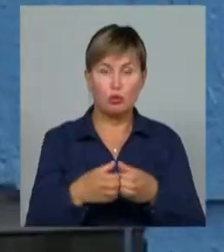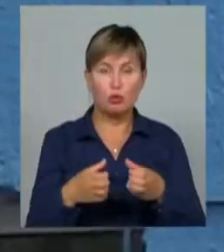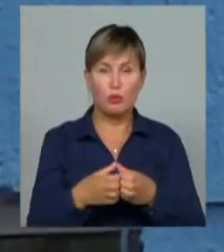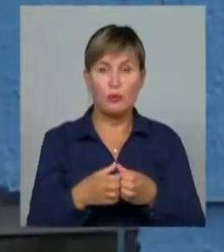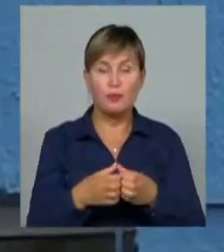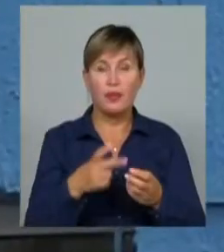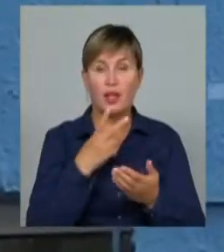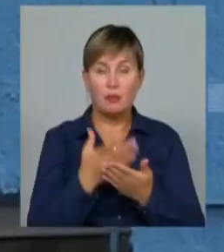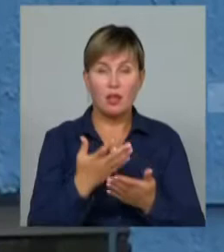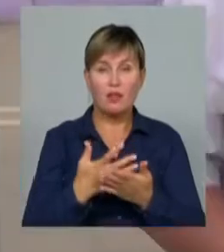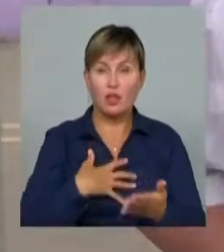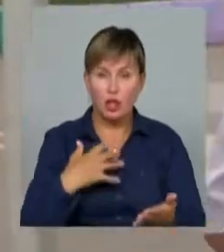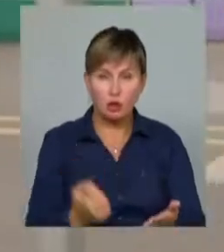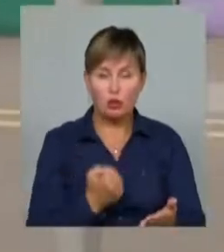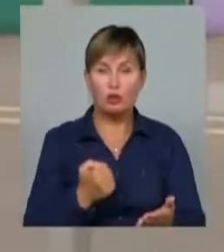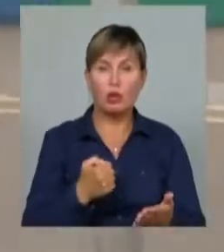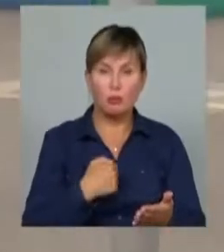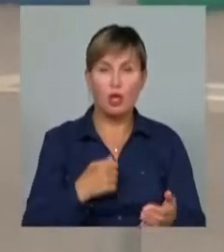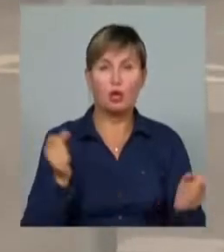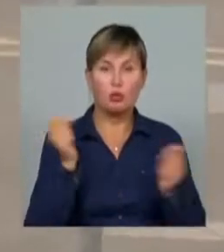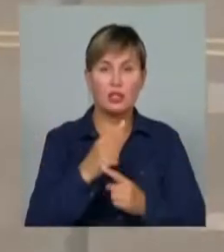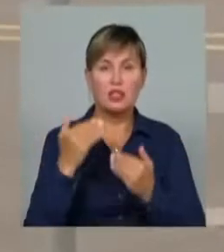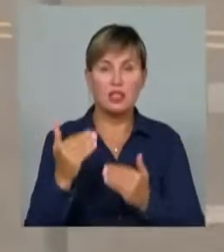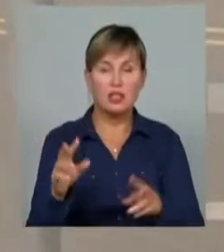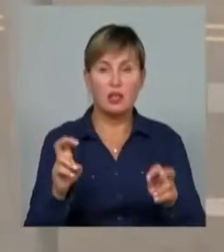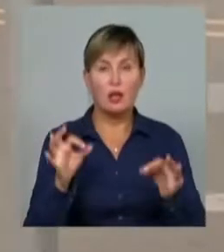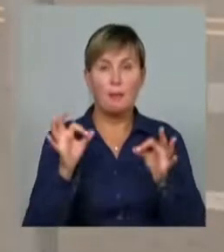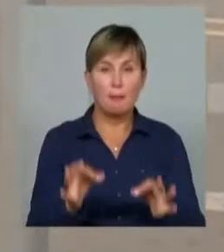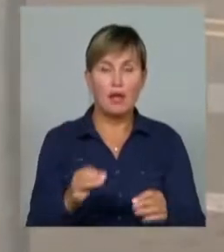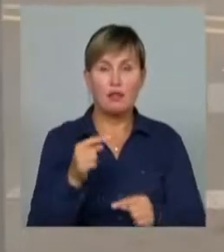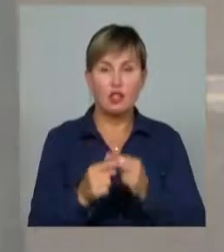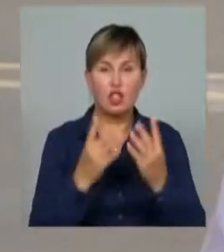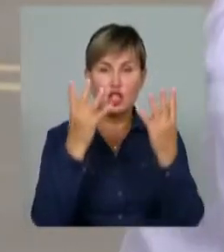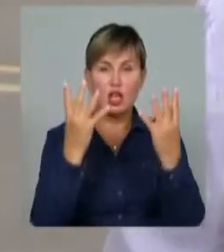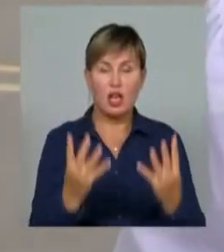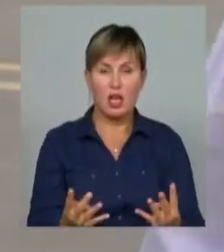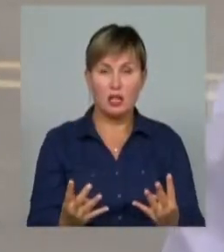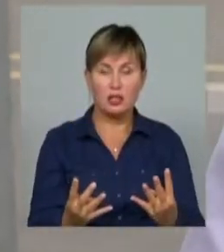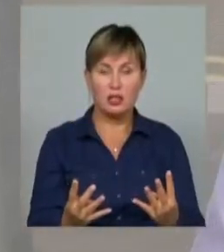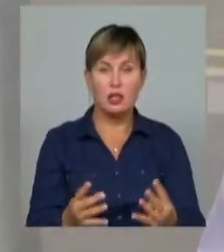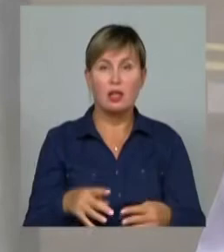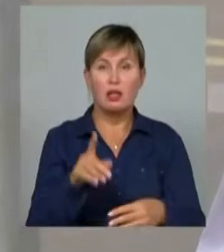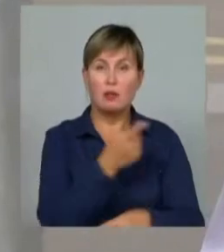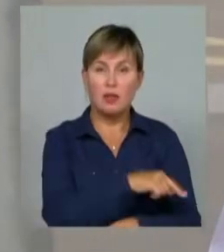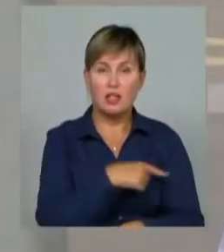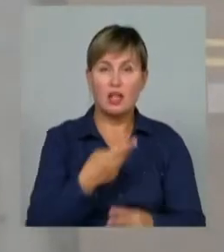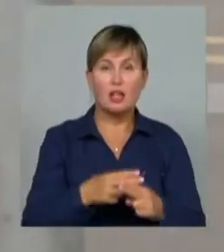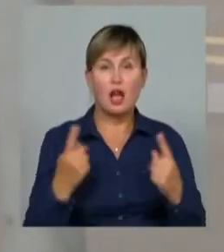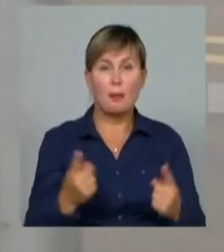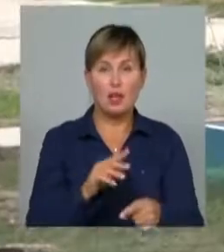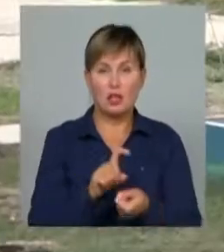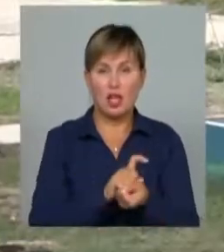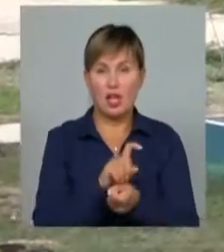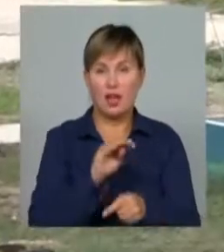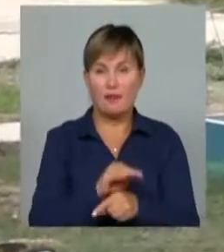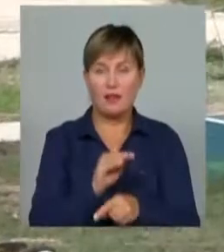Проявив настойчивость, нам все же удалось разузнать их версию. Правда, через железные ворота. Местный медик твердит, это обычная клевета и